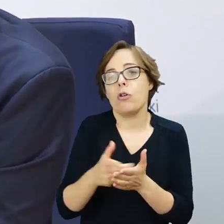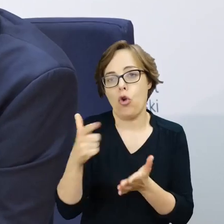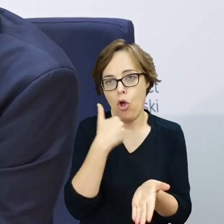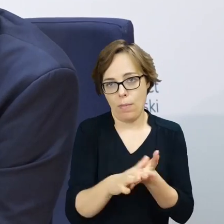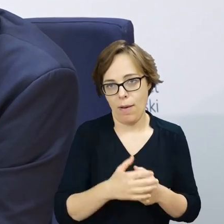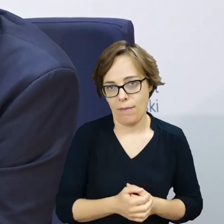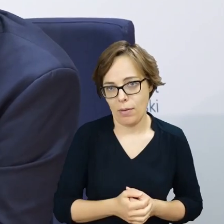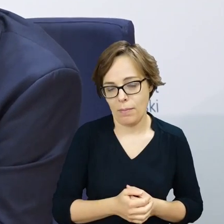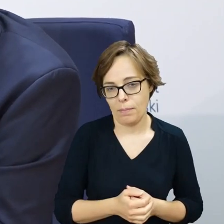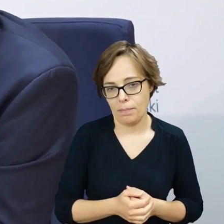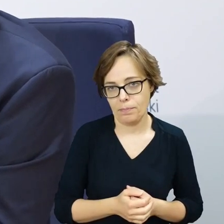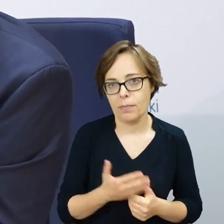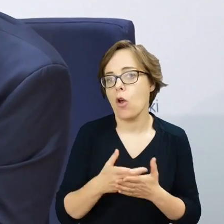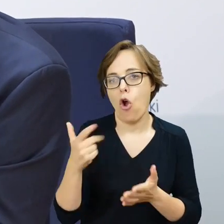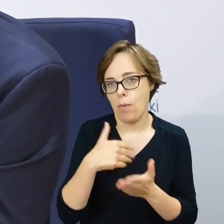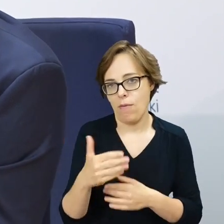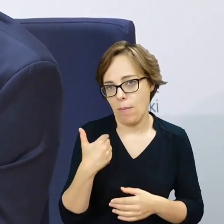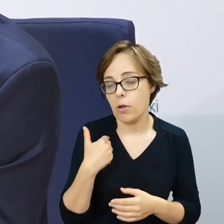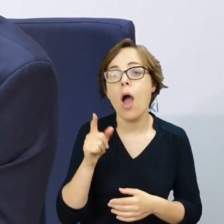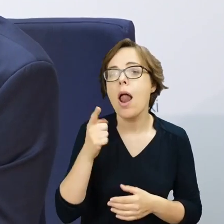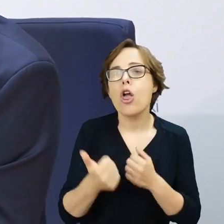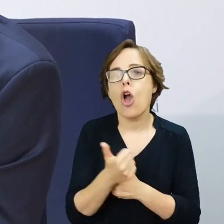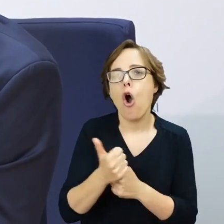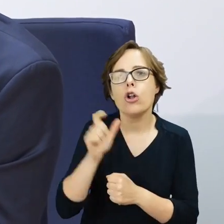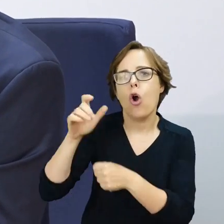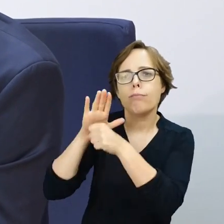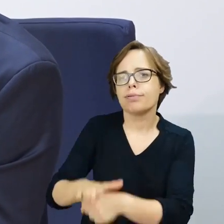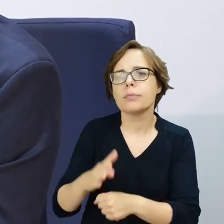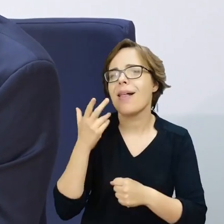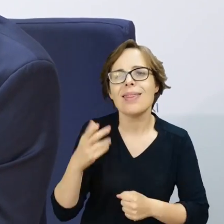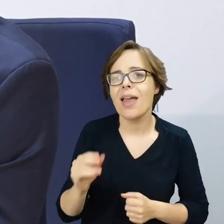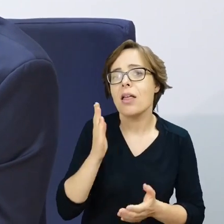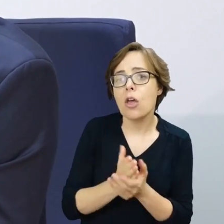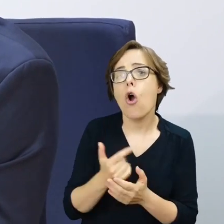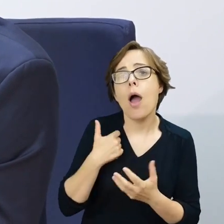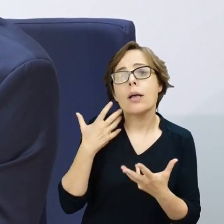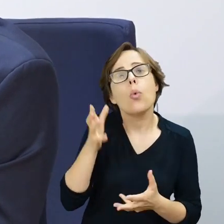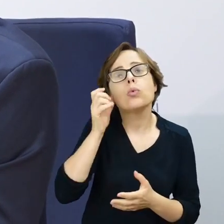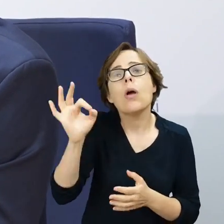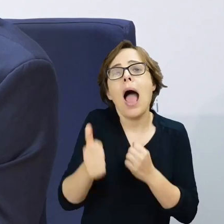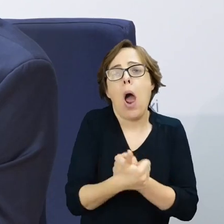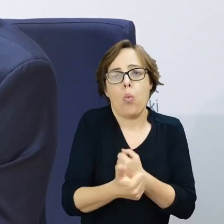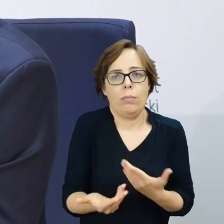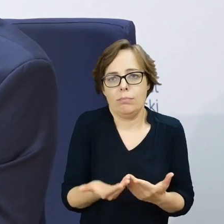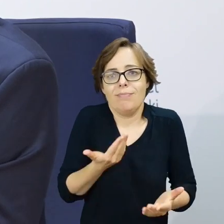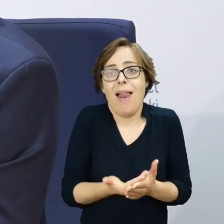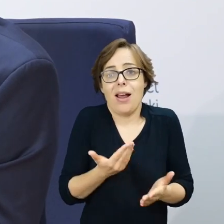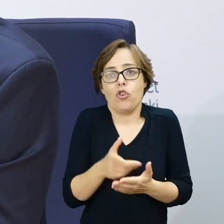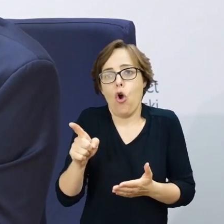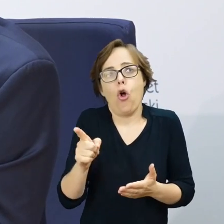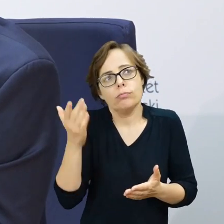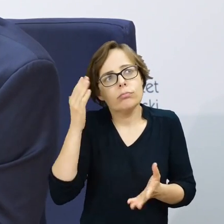tam wygnieść w ziemię, tylko po to, żeby posłuchać, jakie on ma argumenty. I ja powiem,